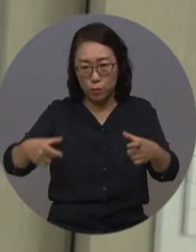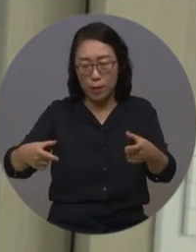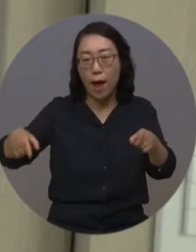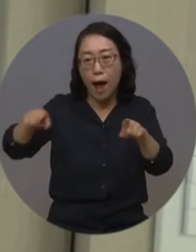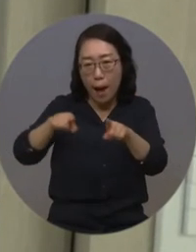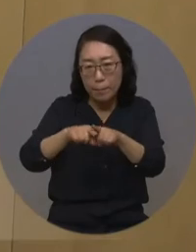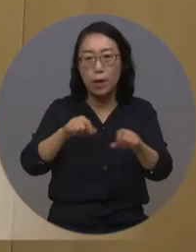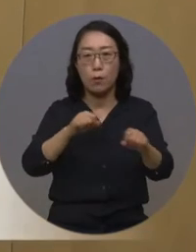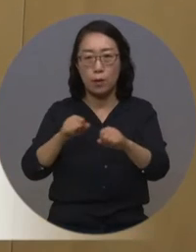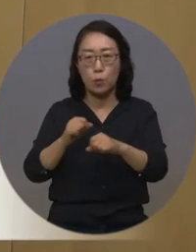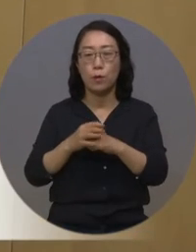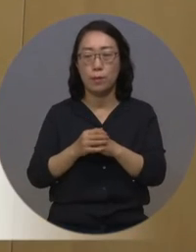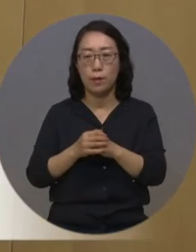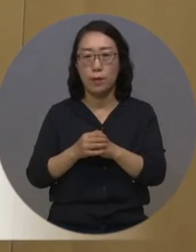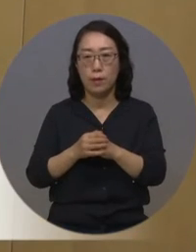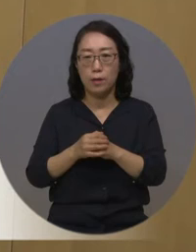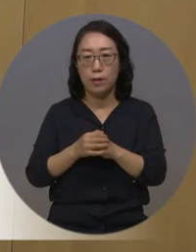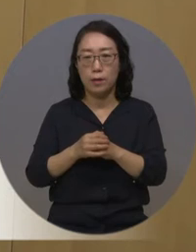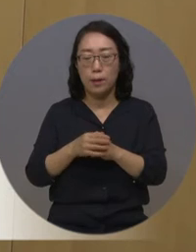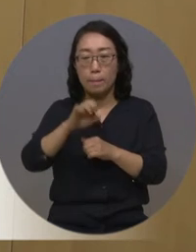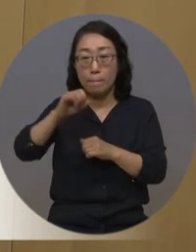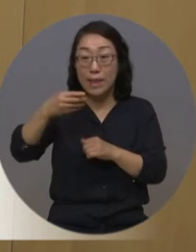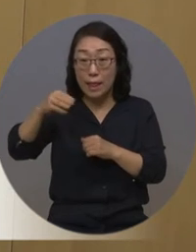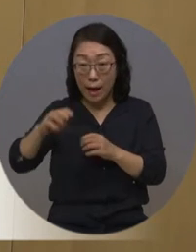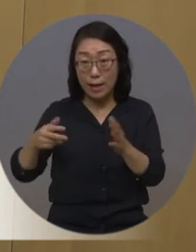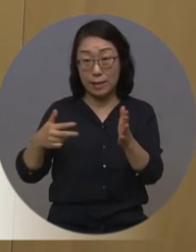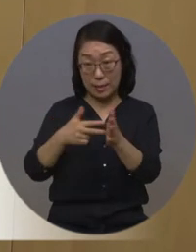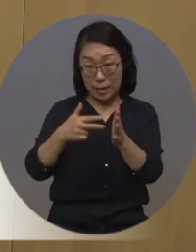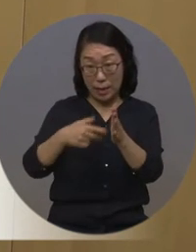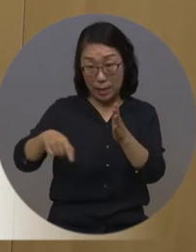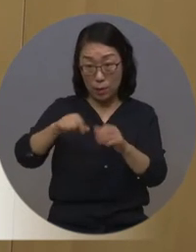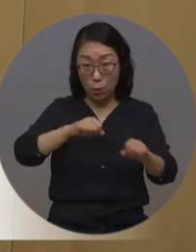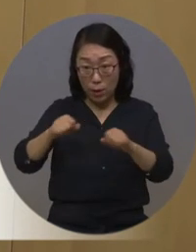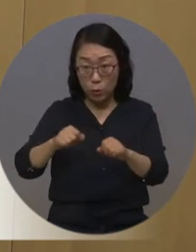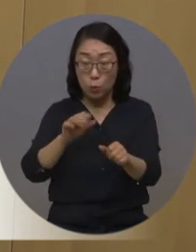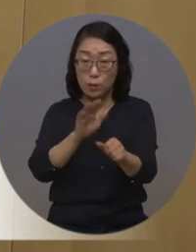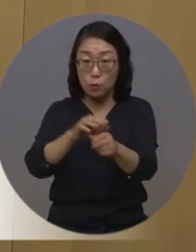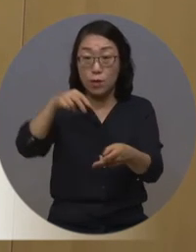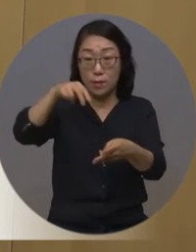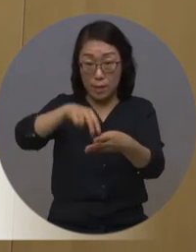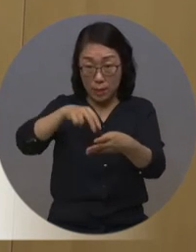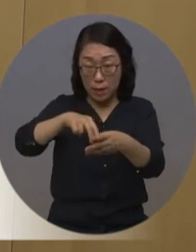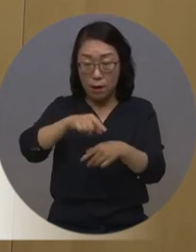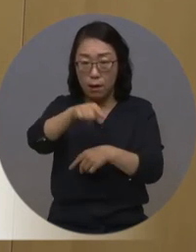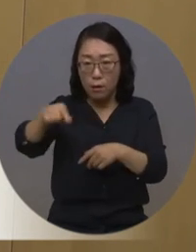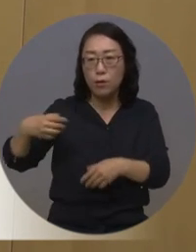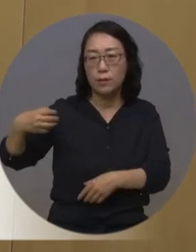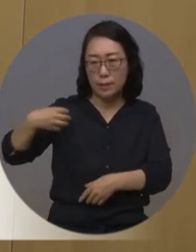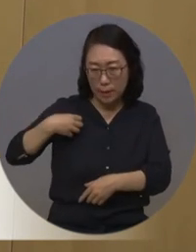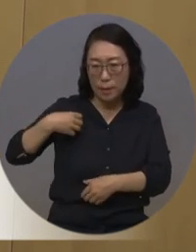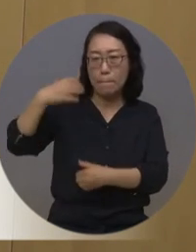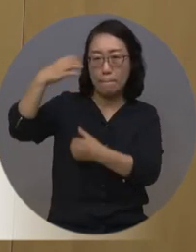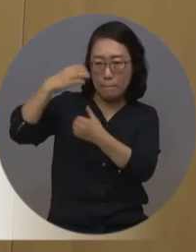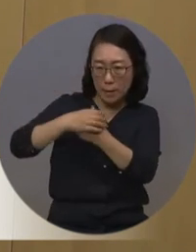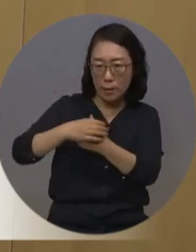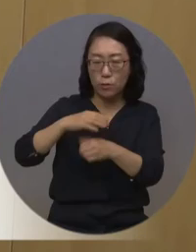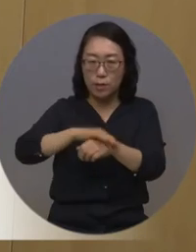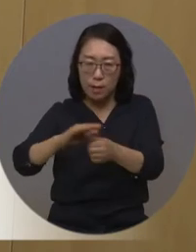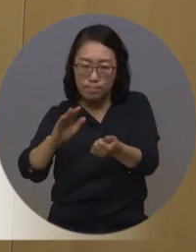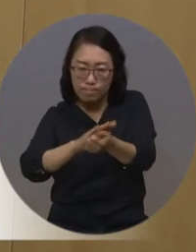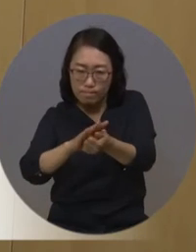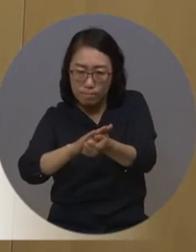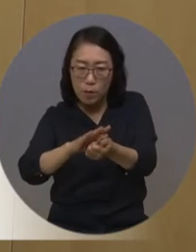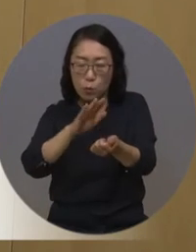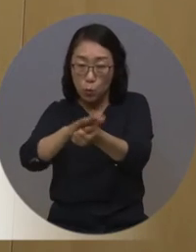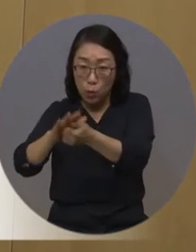함께할 예정입니다. 의정부미라 복지재단 내에 활동지원센터가 이 일들을 맡아서 잘 케어할 수 있도록